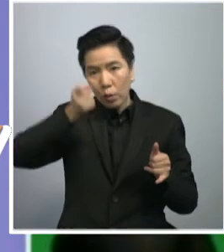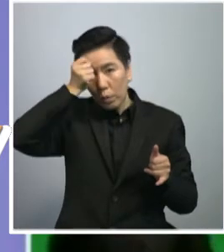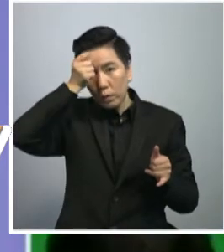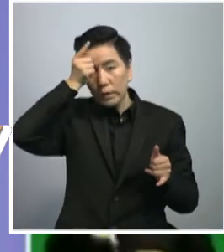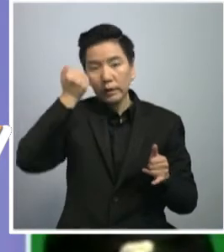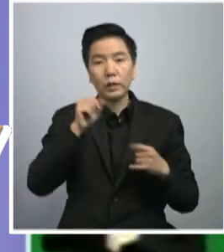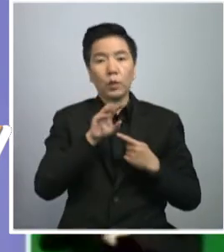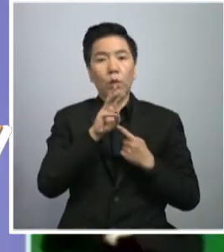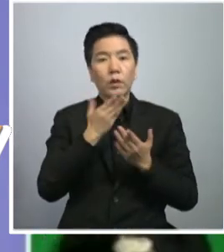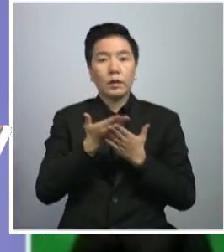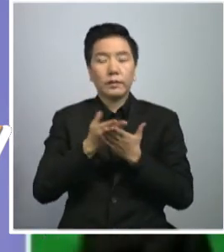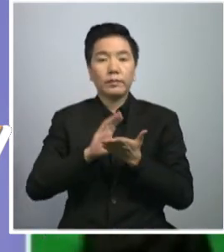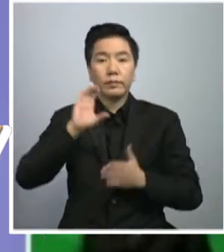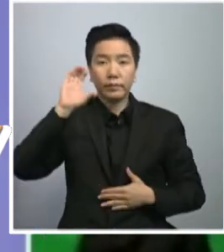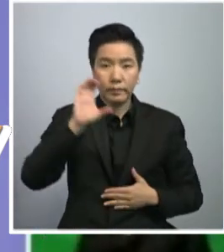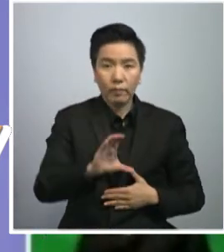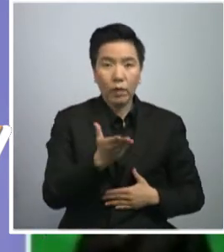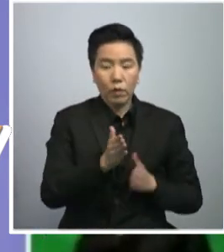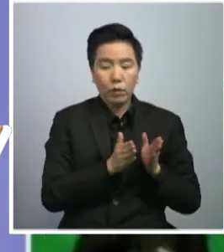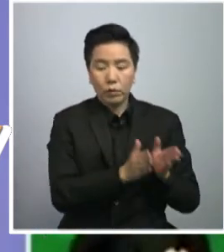ครับเรื่องของการสื่อสารยามวิกฤติซึ่งขอให้มีการประชาสัมพันธ์ให้สื่อทุกช่องทางให้ความรู้กับประชาชนและต้องระยำคำว่าการเว้นระยะห่างทางสังคมให้กับประชาชนได้เข้าใจก็ที่6คืองบประมาณขอให้ทุกส่วนราชการปรับแผนเพื่อนำงบประมาณมาใช้ในด้านสาธารณสุขของแต่ละกระทรวงครับต่อมาในแพทย์ทวีสินด้วยกระดาษเพิ่มเติมว่าการประชุมในครั้งนี้ได้ขอความร่วมมือจากทุกภาคส่วน